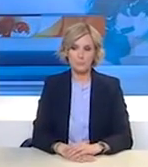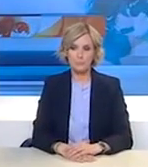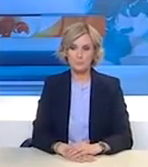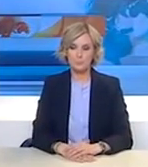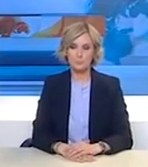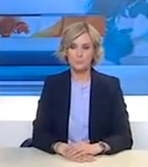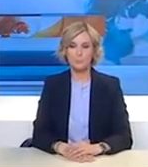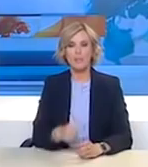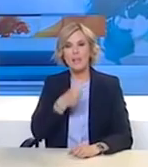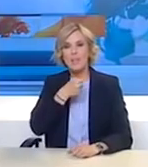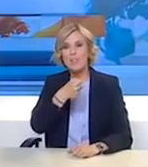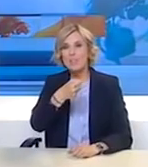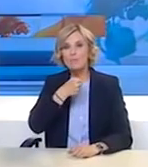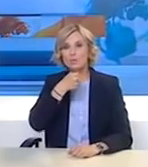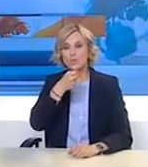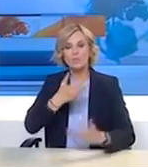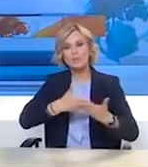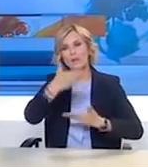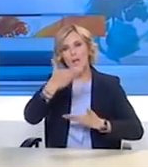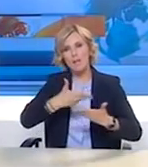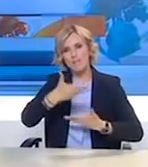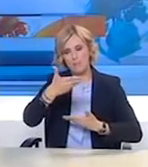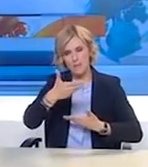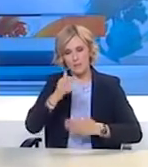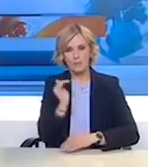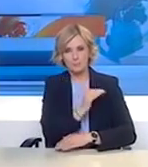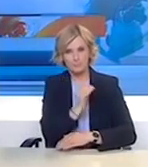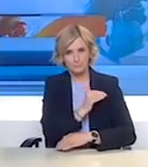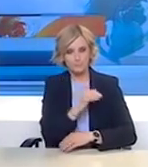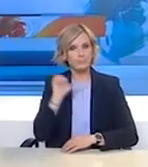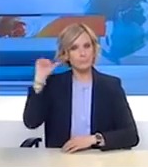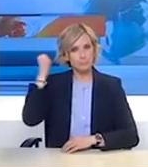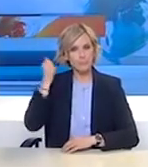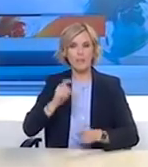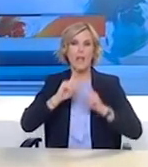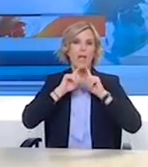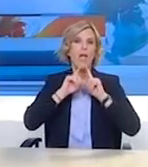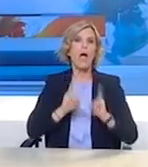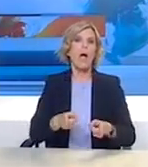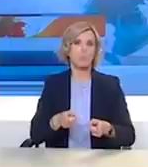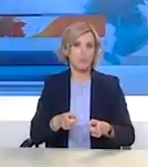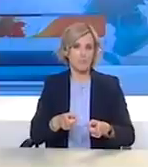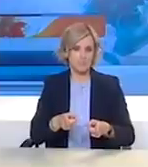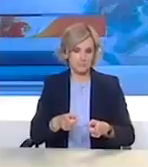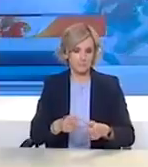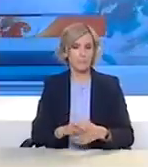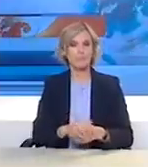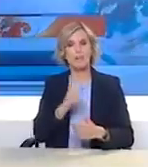Η κυρία Σβόλο από την ΛΑΙΦΟ και την ΠΑΜ. Σύμφωνα με την κοινή υπουργική απόφαση, εξαιρούνται από την αναστολή των διαδικασιών